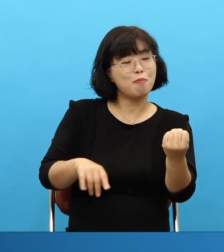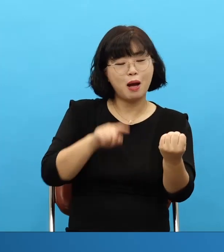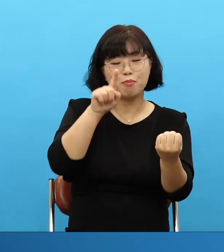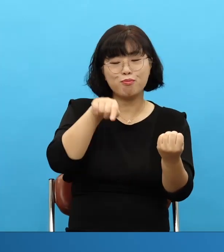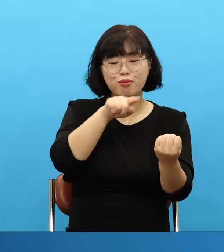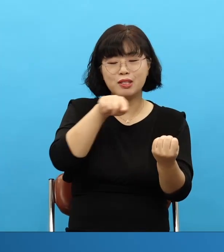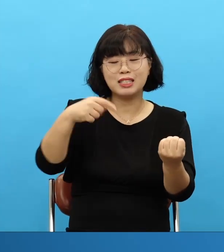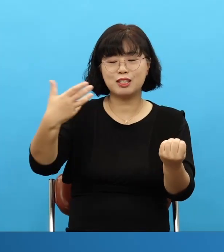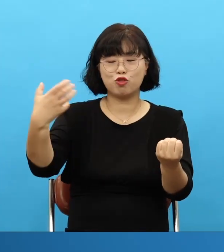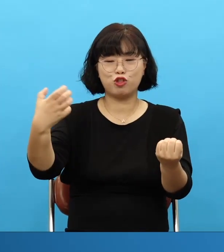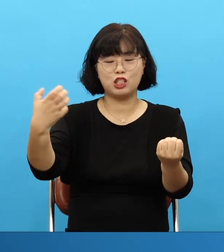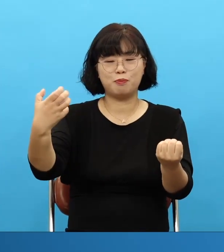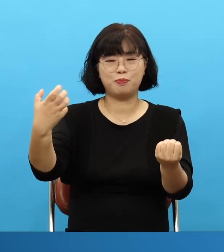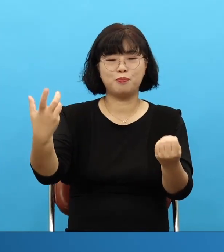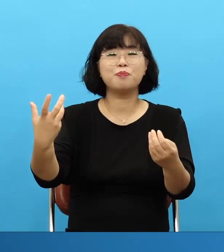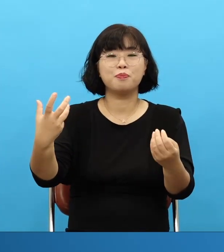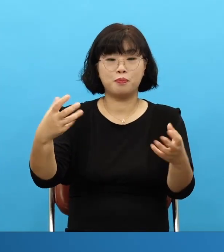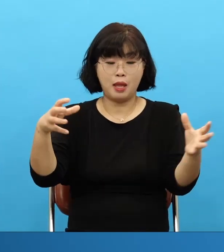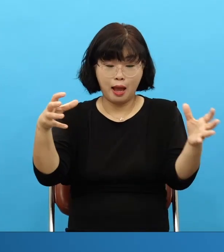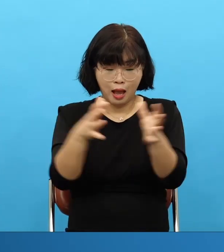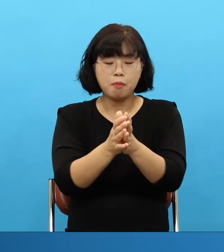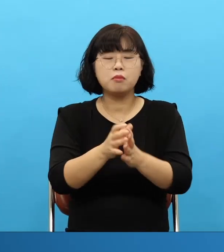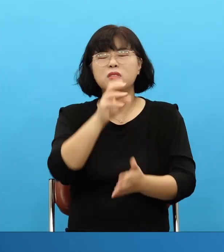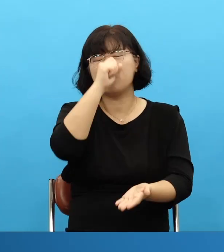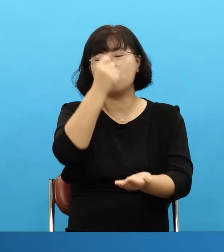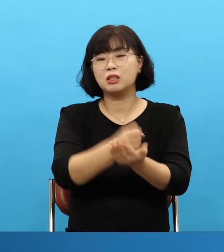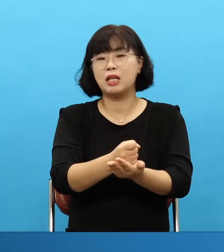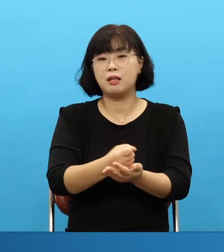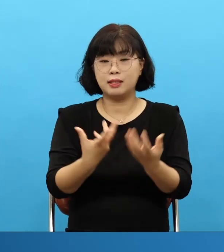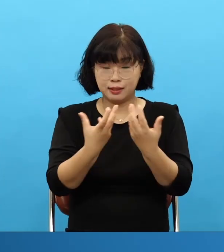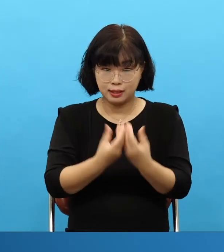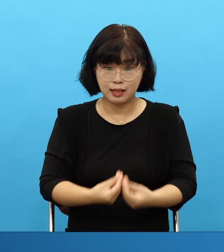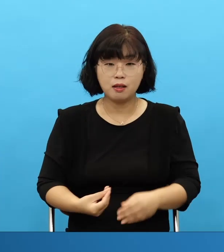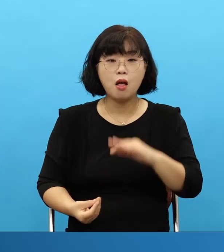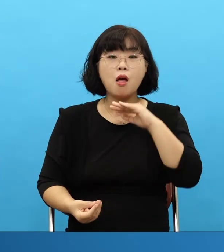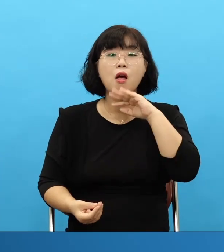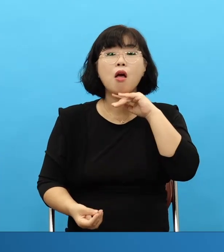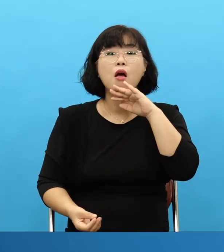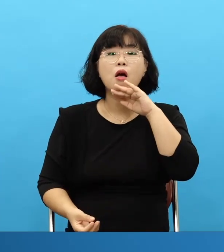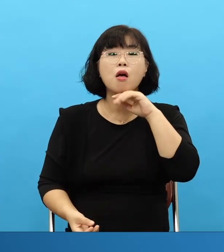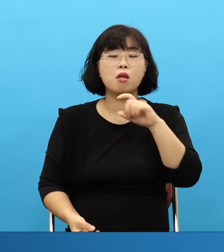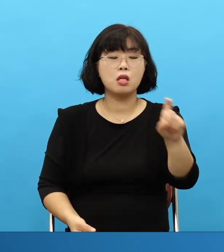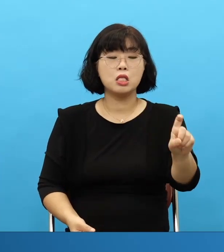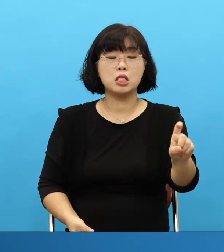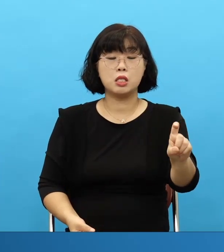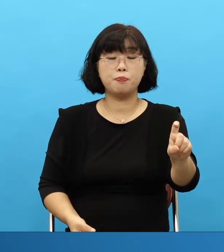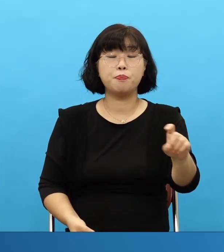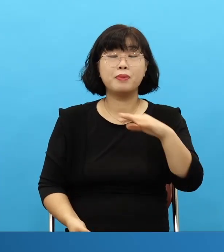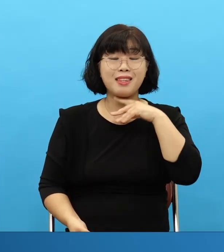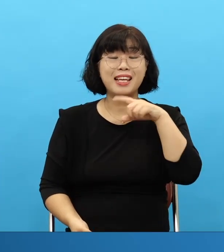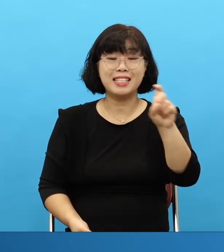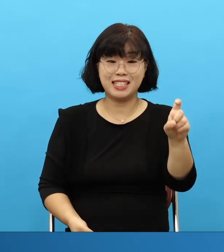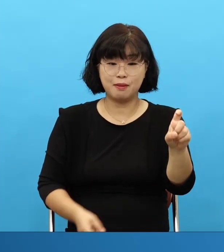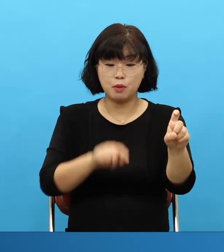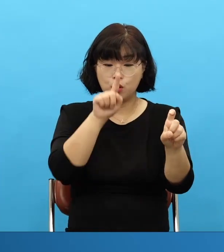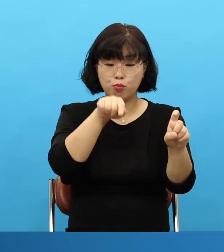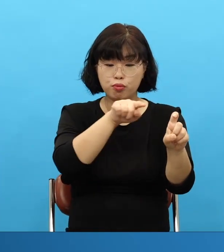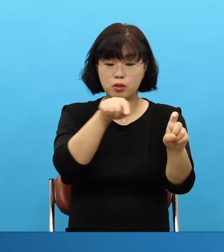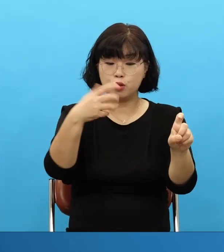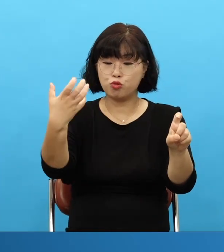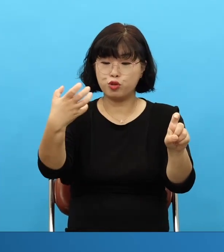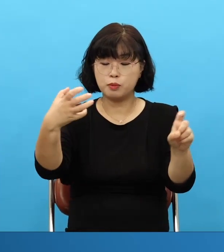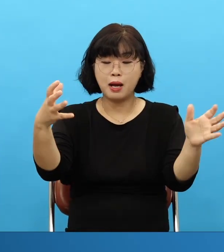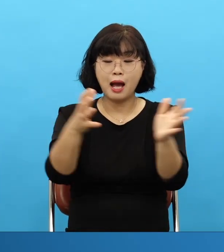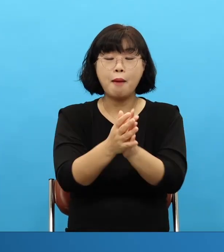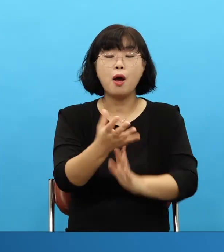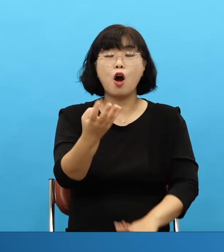90 to that, and that's your blood pressure. 나이 10살 된 사람은 높은 혈압이 100 나와. 그게 정상이에요. And so a 10-year-old,